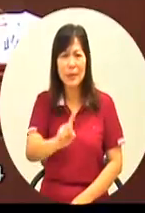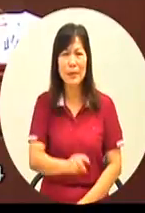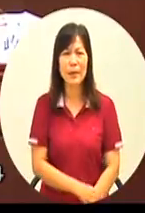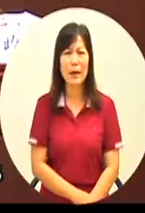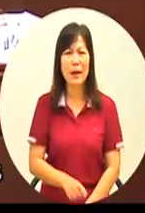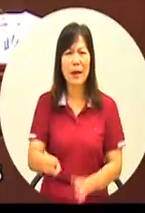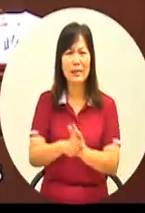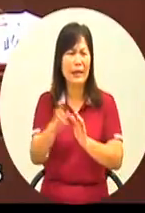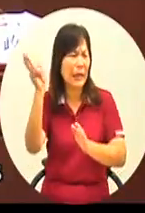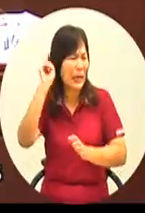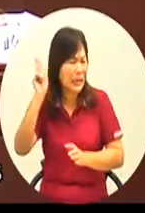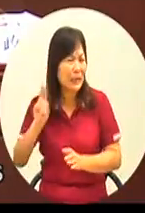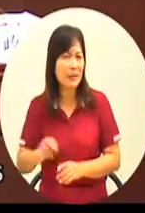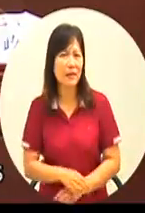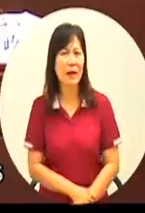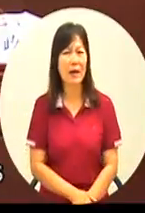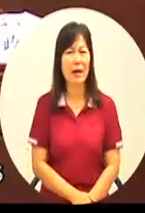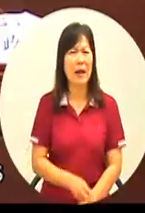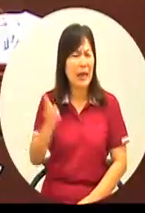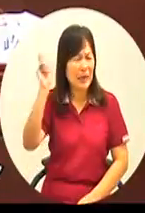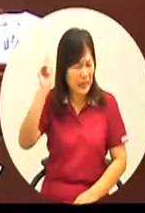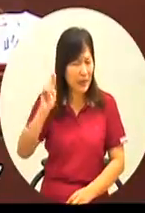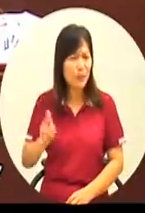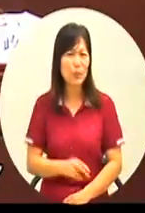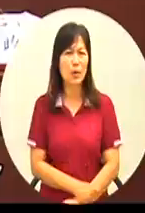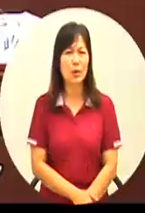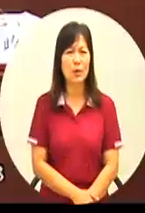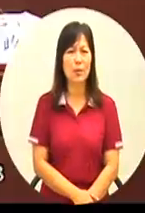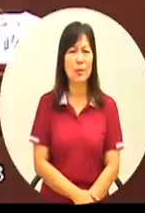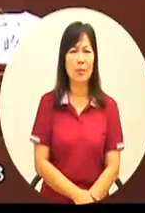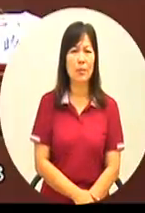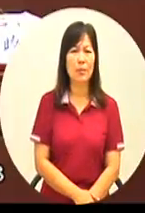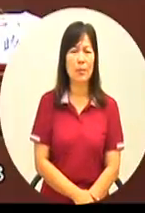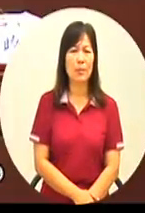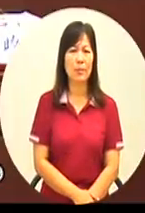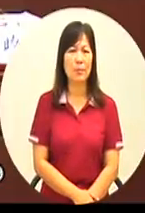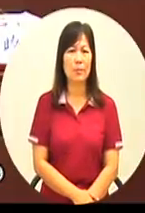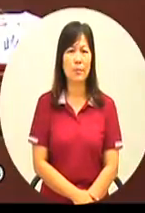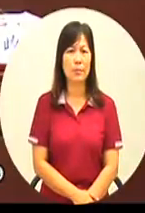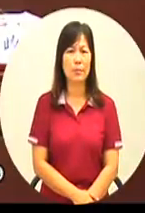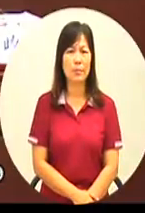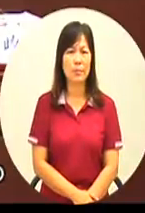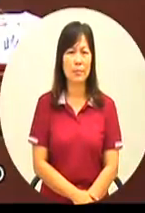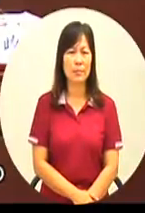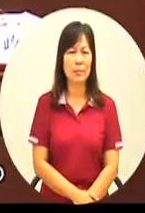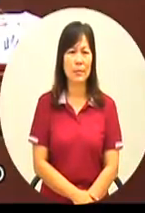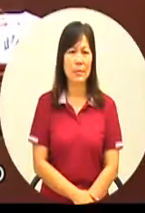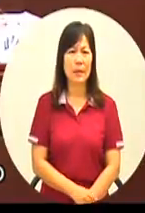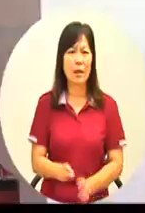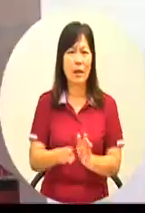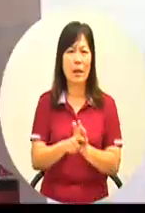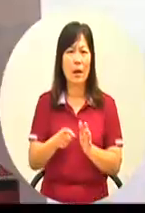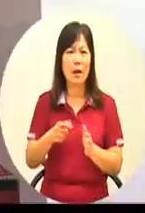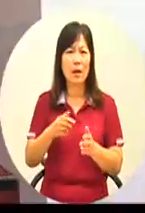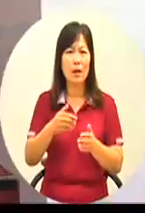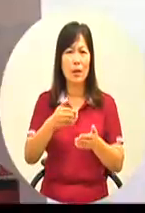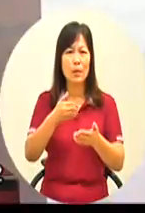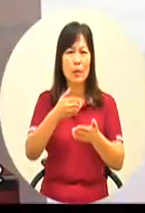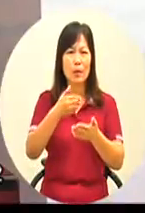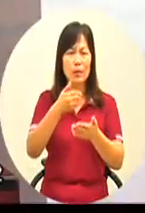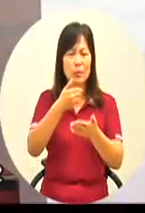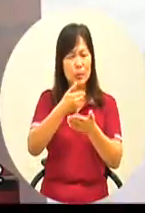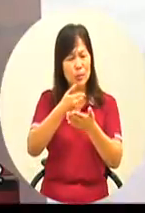为这是音啦、 啊、音啦、啊、对啊，我就要听音啦、啊、我就要听音 那个 好好做 图博 多博啦 多